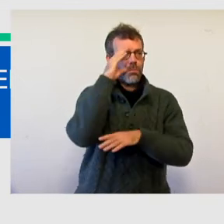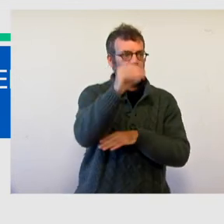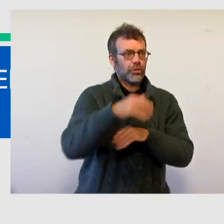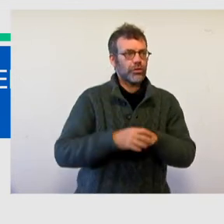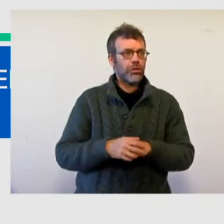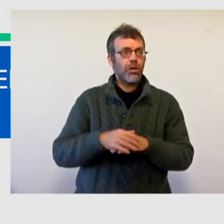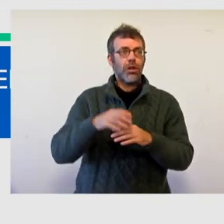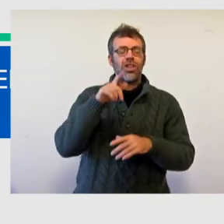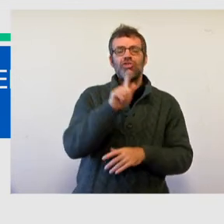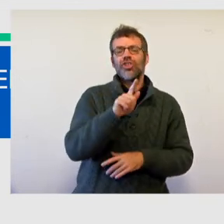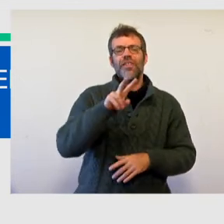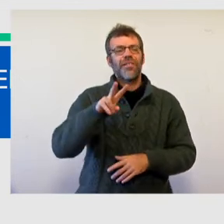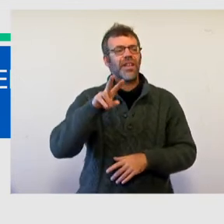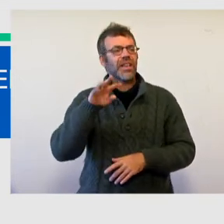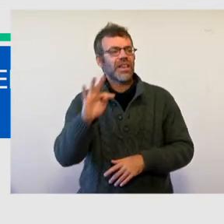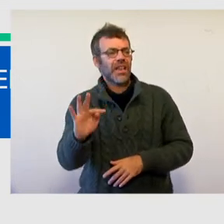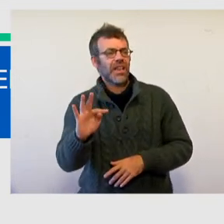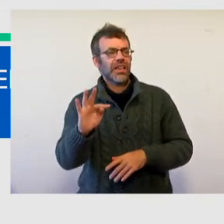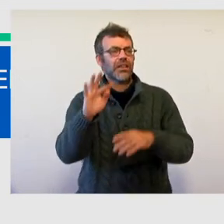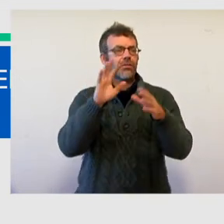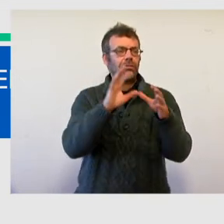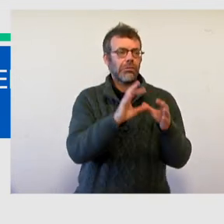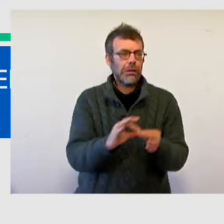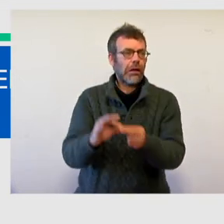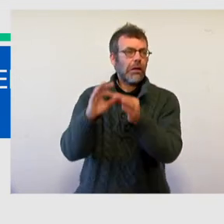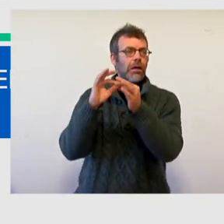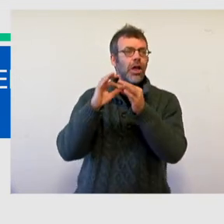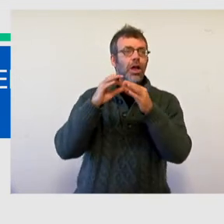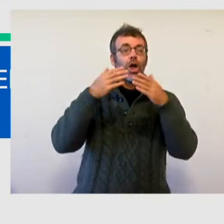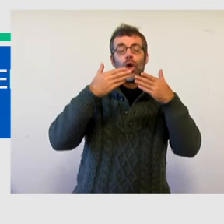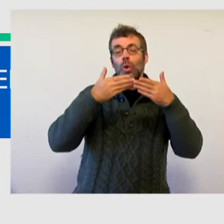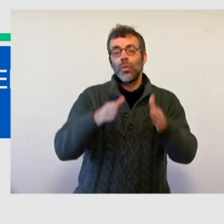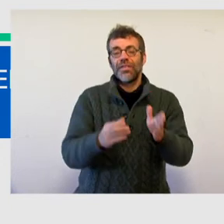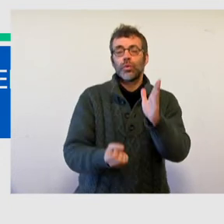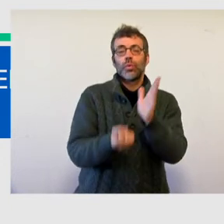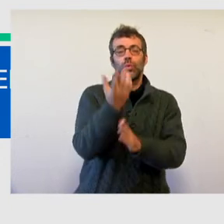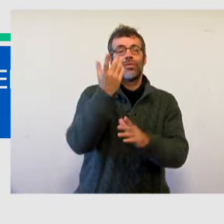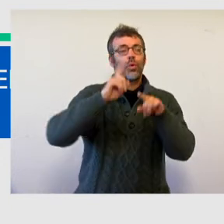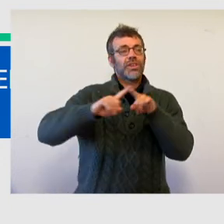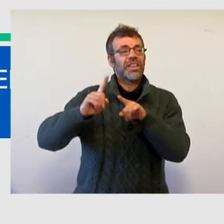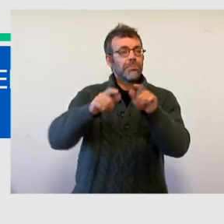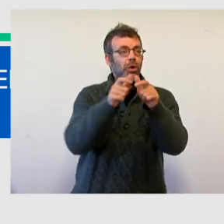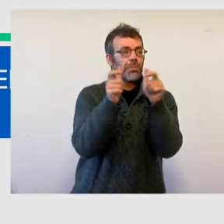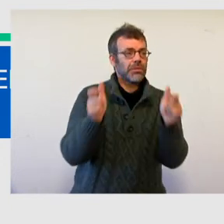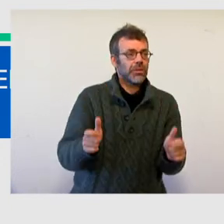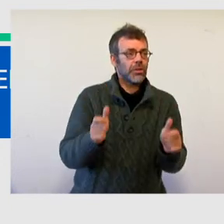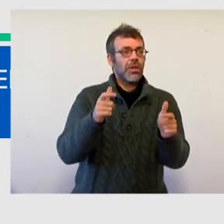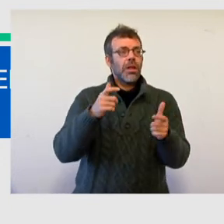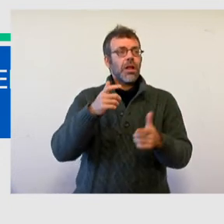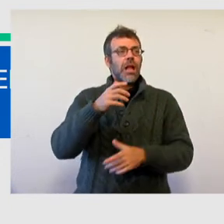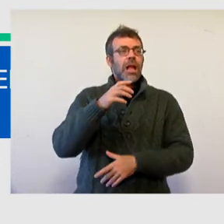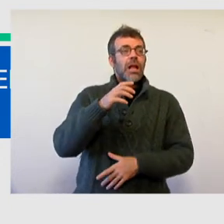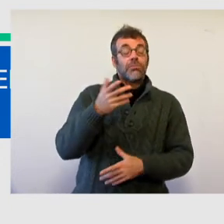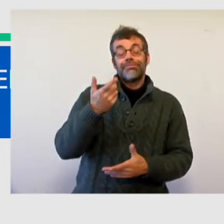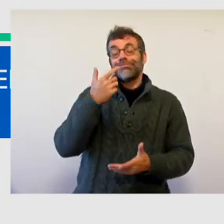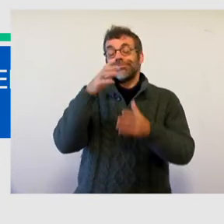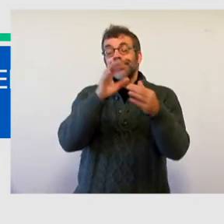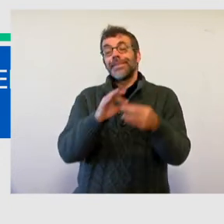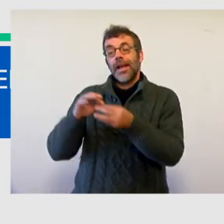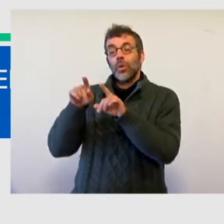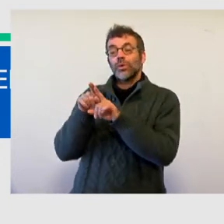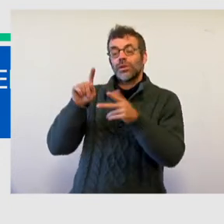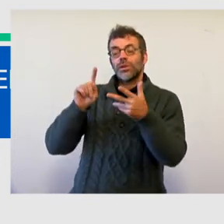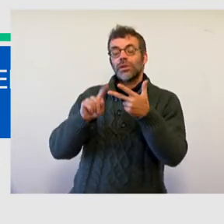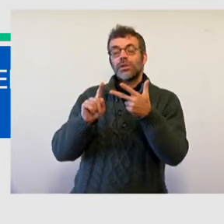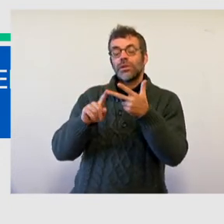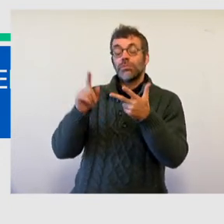nouveaux équipements comme dans les groupes scolaires, bien entendu les effets exogènes qui sont liés aux obligations légales, et nous avons mis en place des mesures de